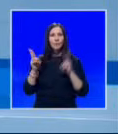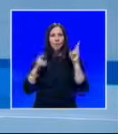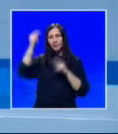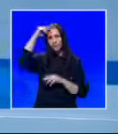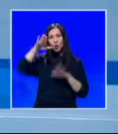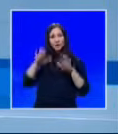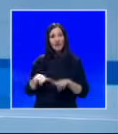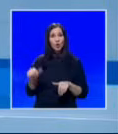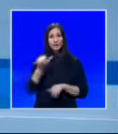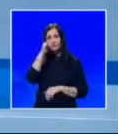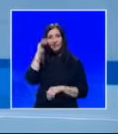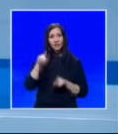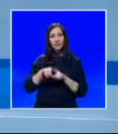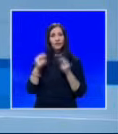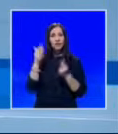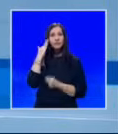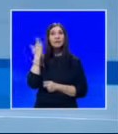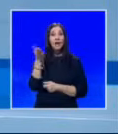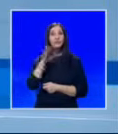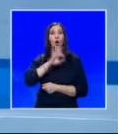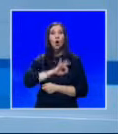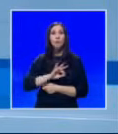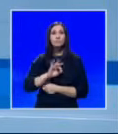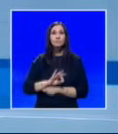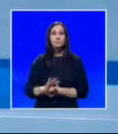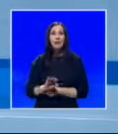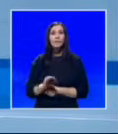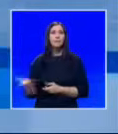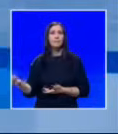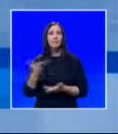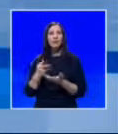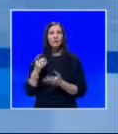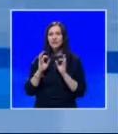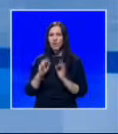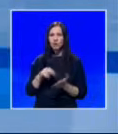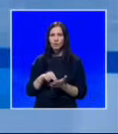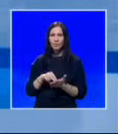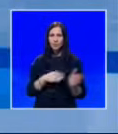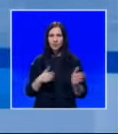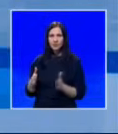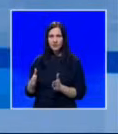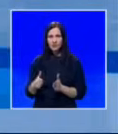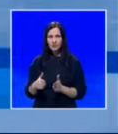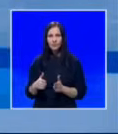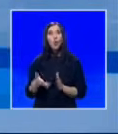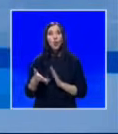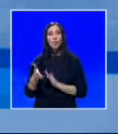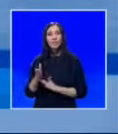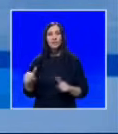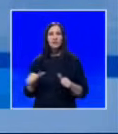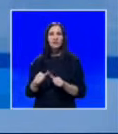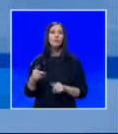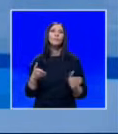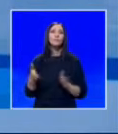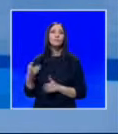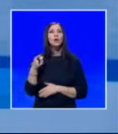Асен Василев като финансов министър, е техния успех, предполагам, в тези преговори. Това е сериозна позиция. Вървим към финал, имате предвид. Това